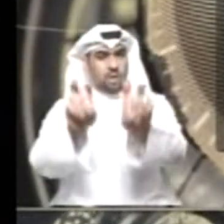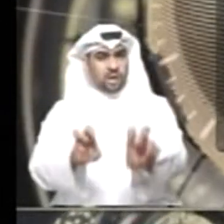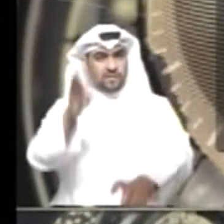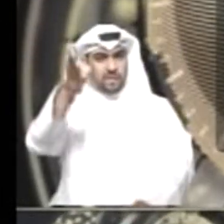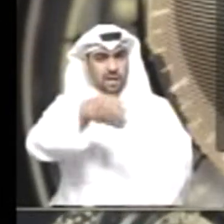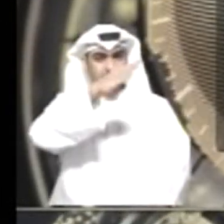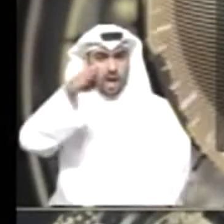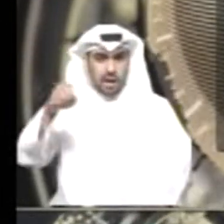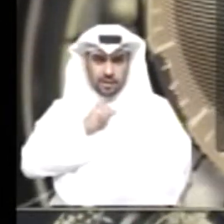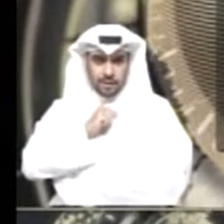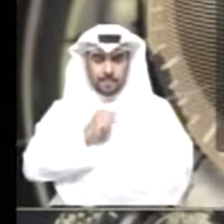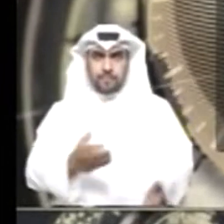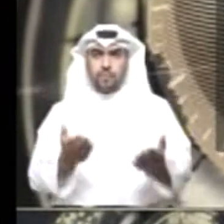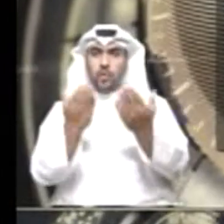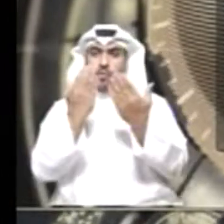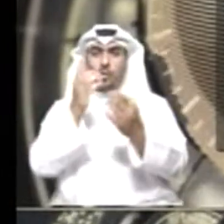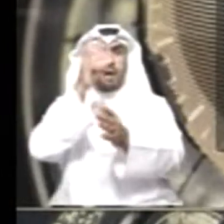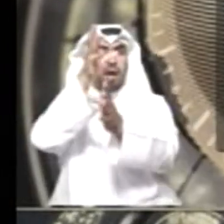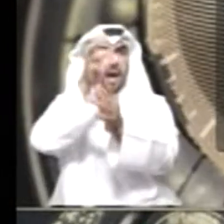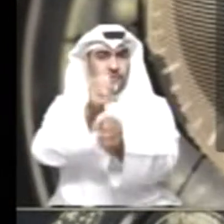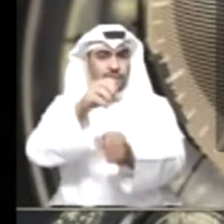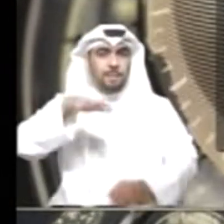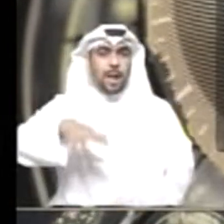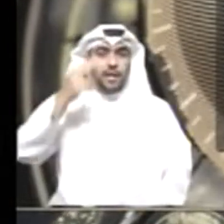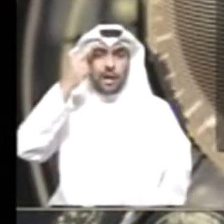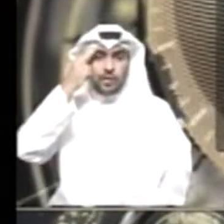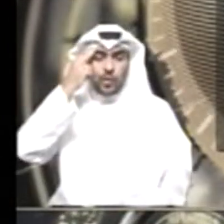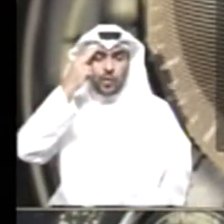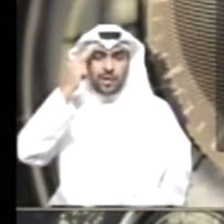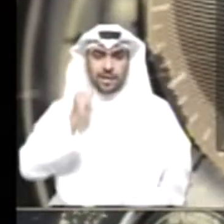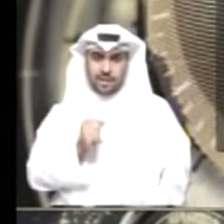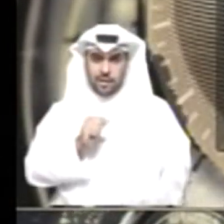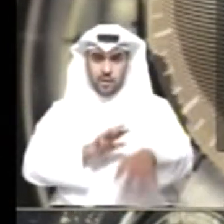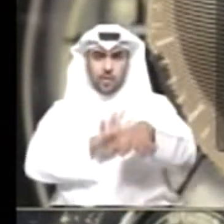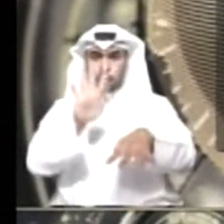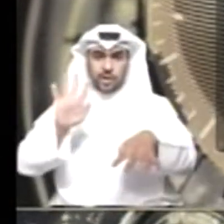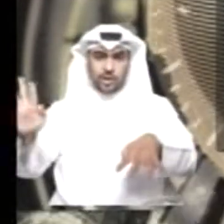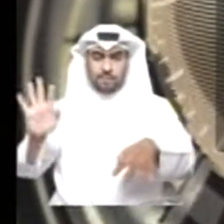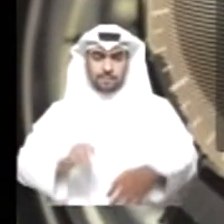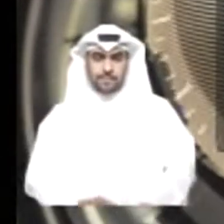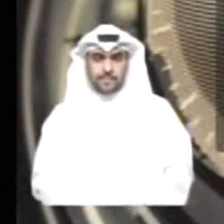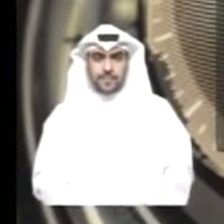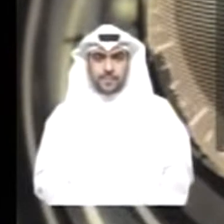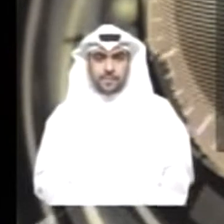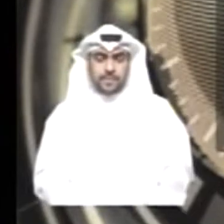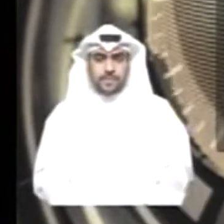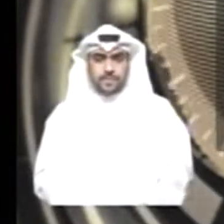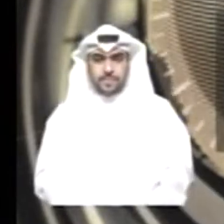تعالى أن يحفظ المملكة العربية السعودية الشقيقة وشعبها الكريم من كل مكروه.